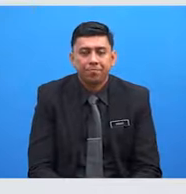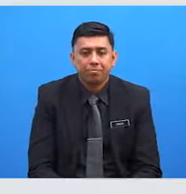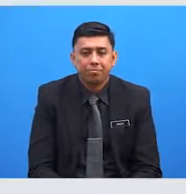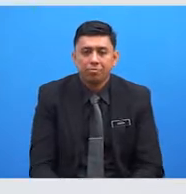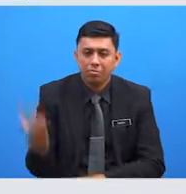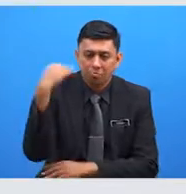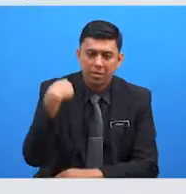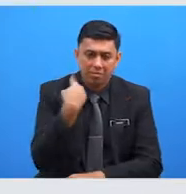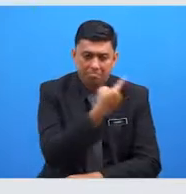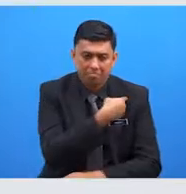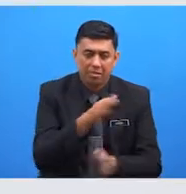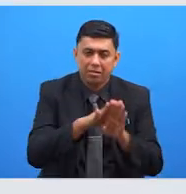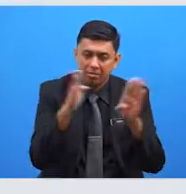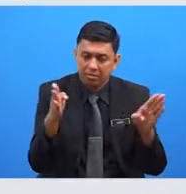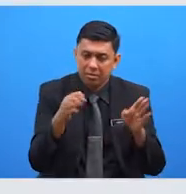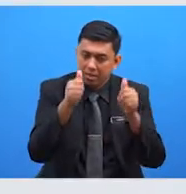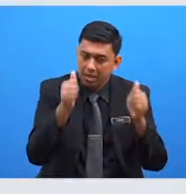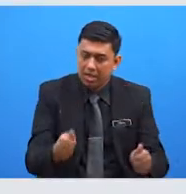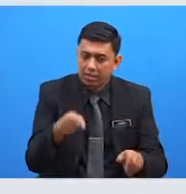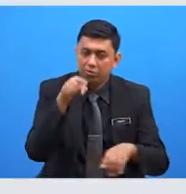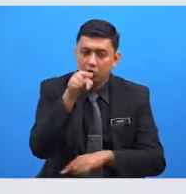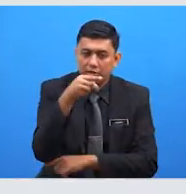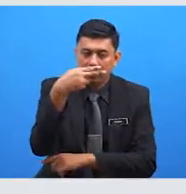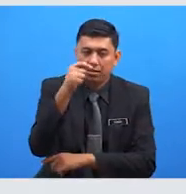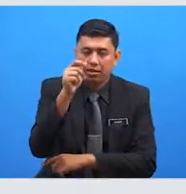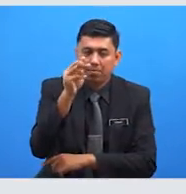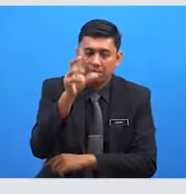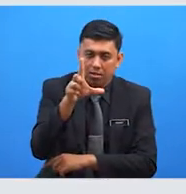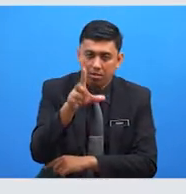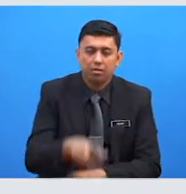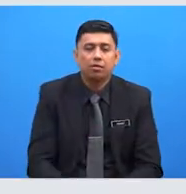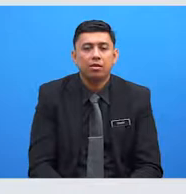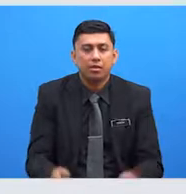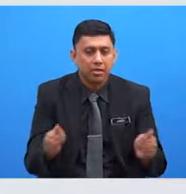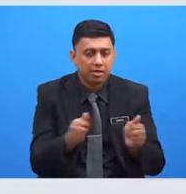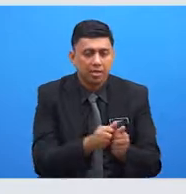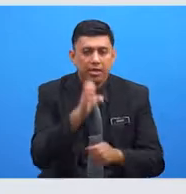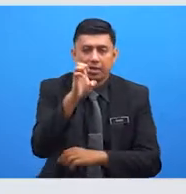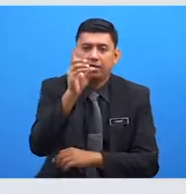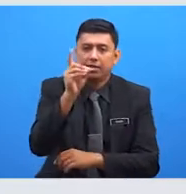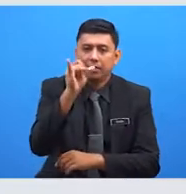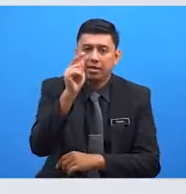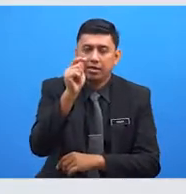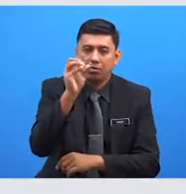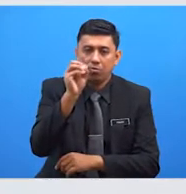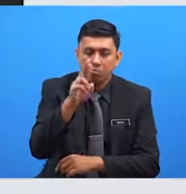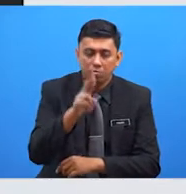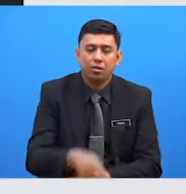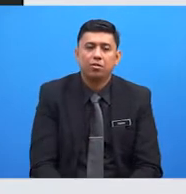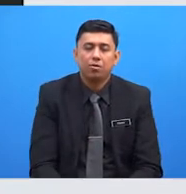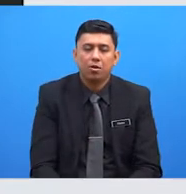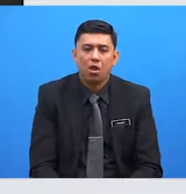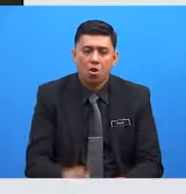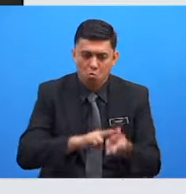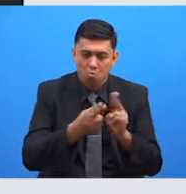Mari kita buka semula fail ahli.html tadi dengan editor IDE. Ubah jenis input dari